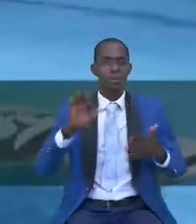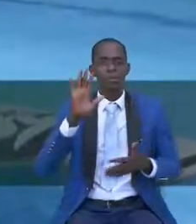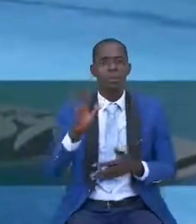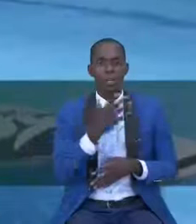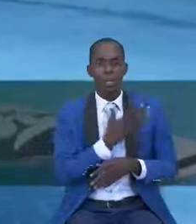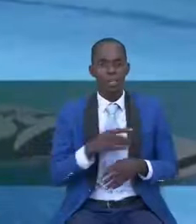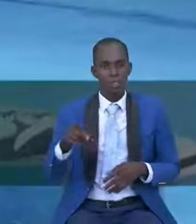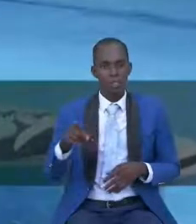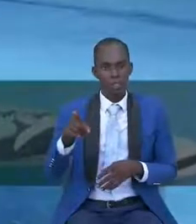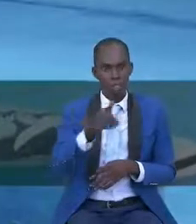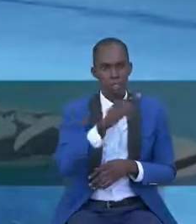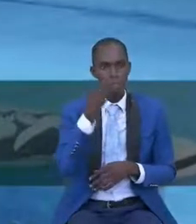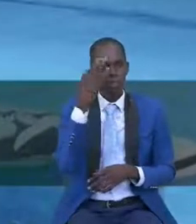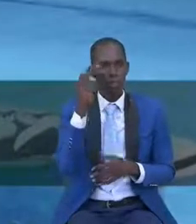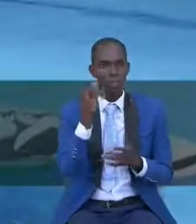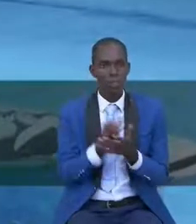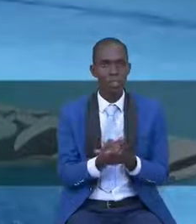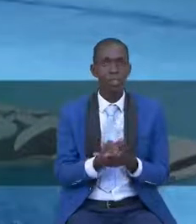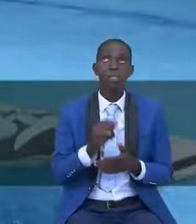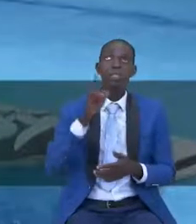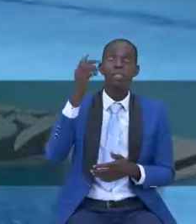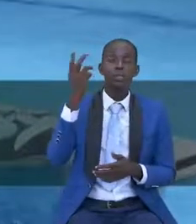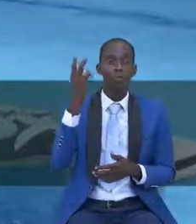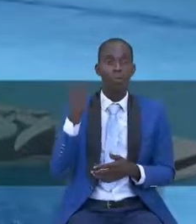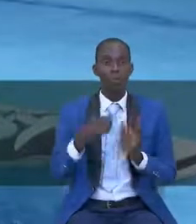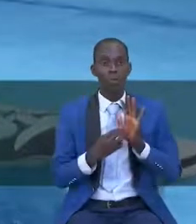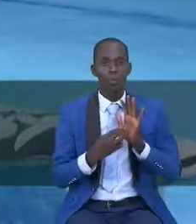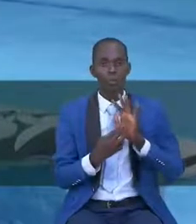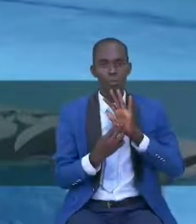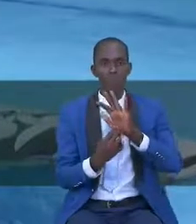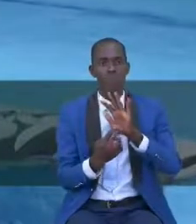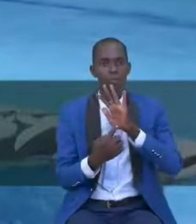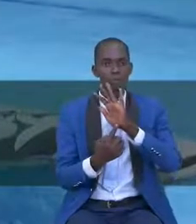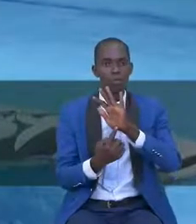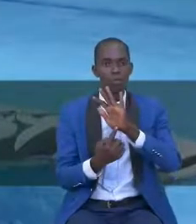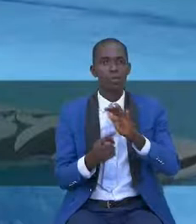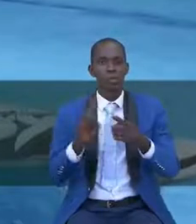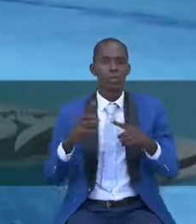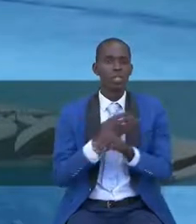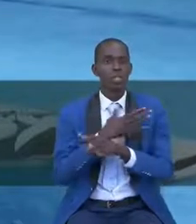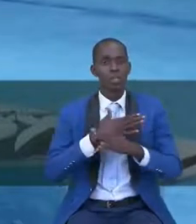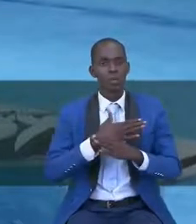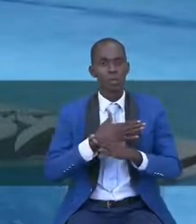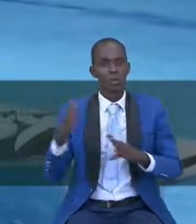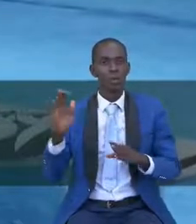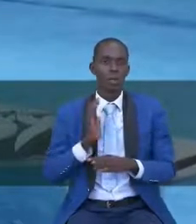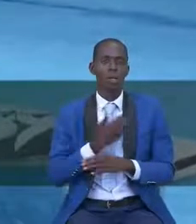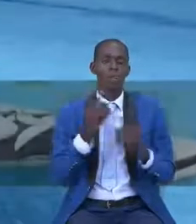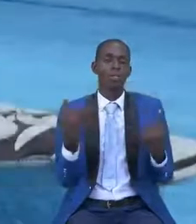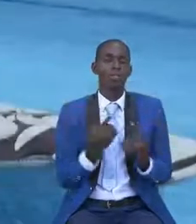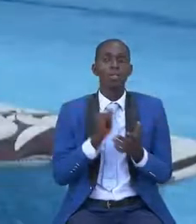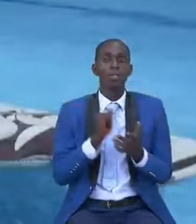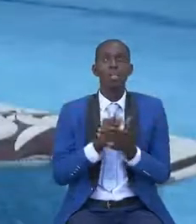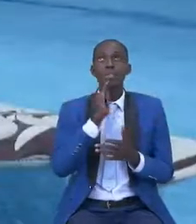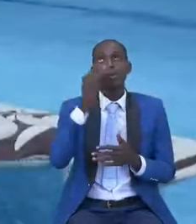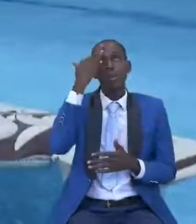Jean, chapitre 3, verset 5. 1 Jean 3, 5. Or, vous le savez, Jésus a